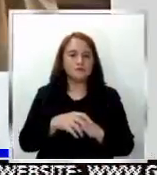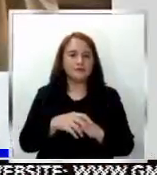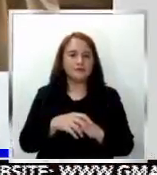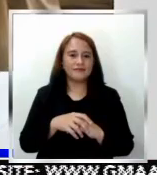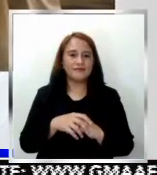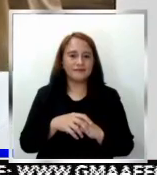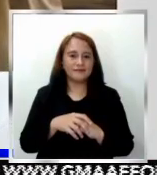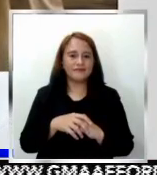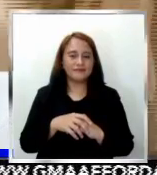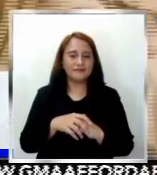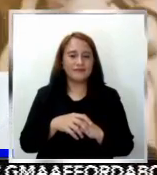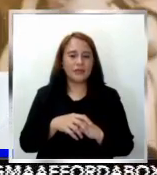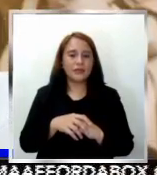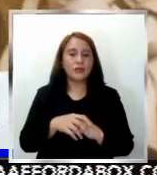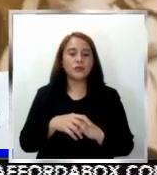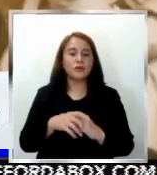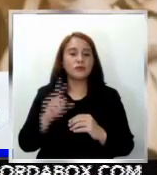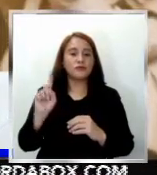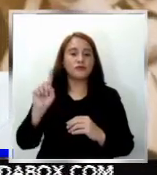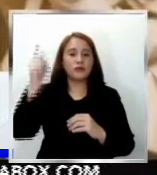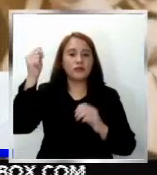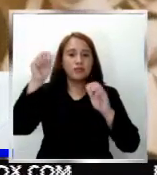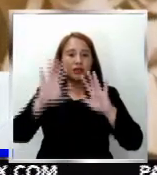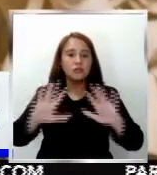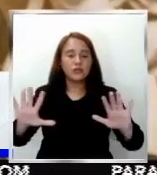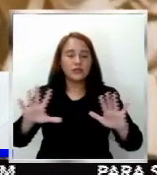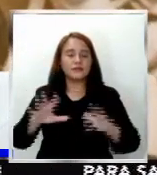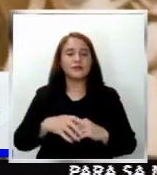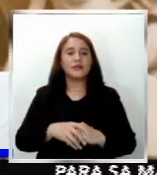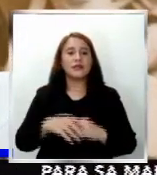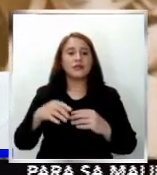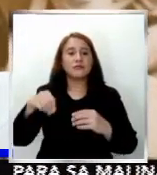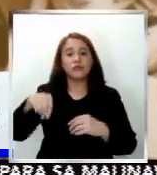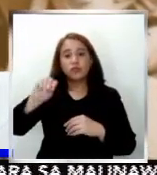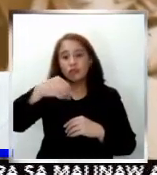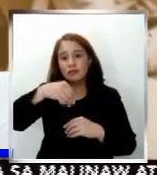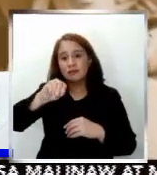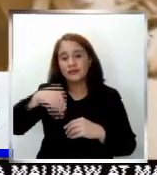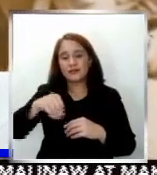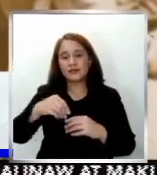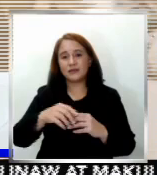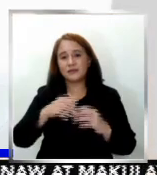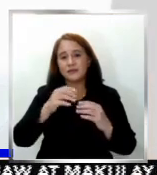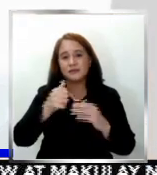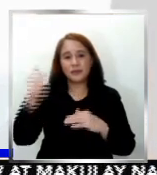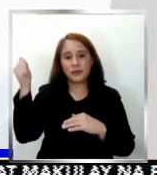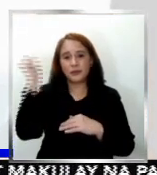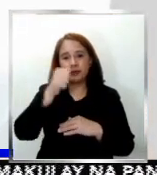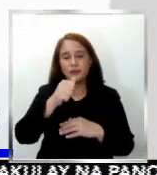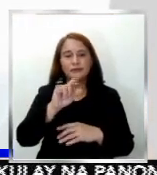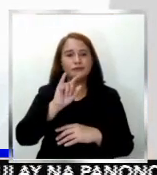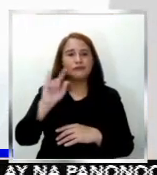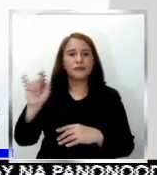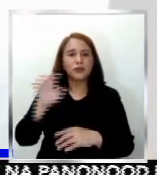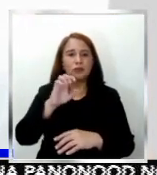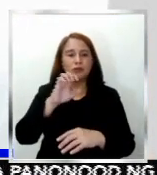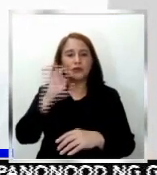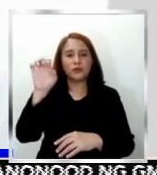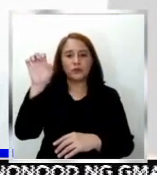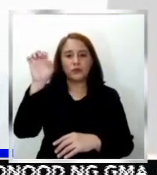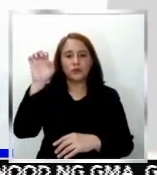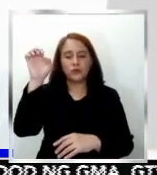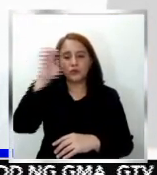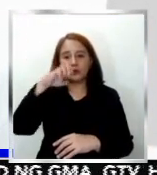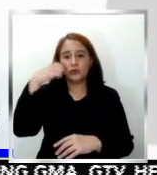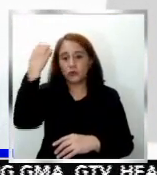Para maging kauna-una ang Asyano na maging chess grandmaster, ay mahigit isang taong kampanya sa Europa si Eugene Torre. Isa lang